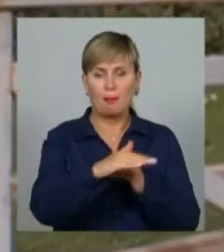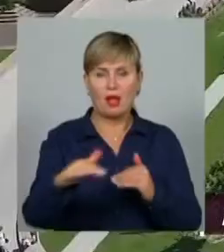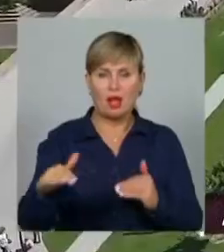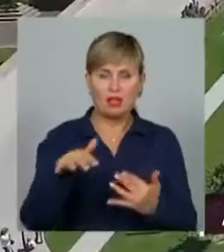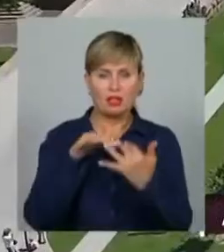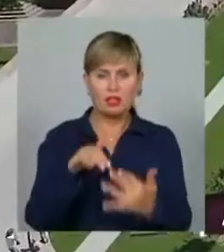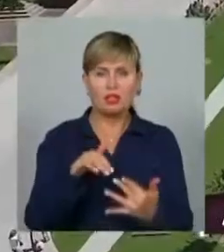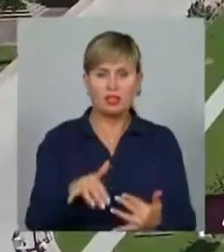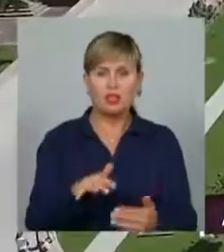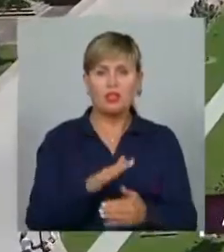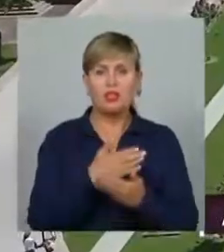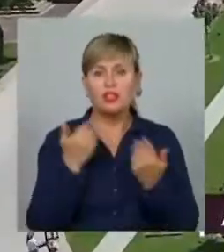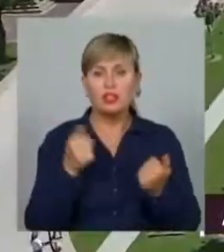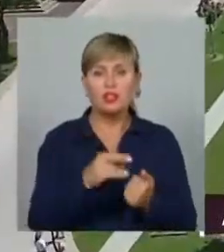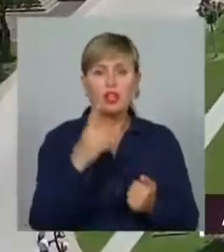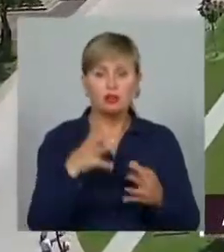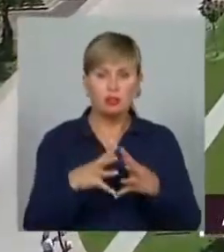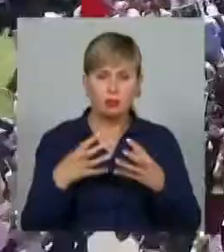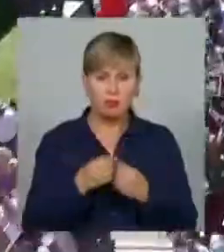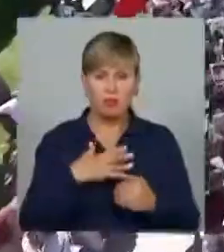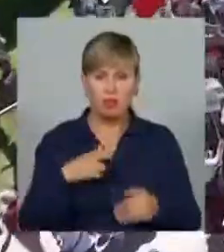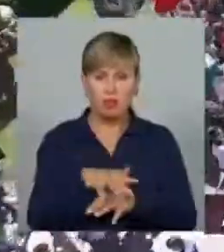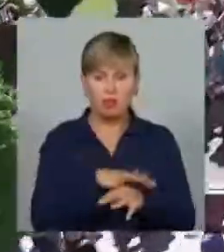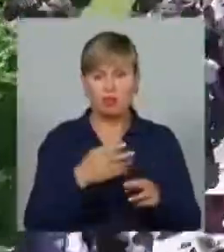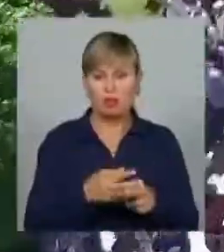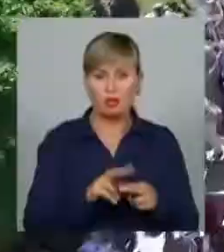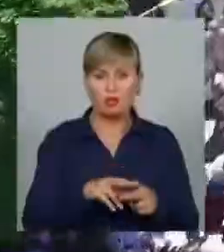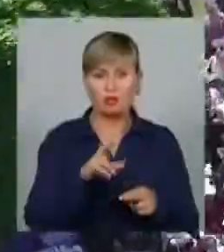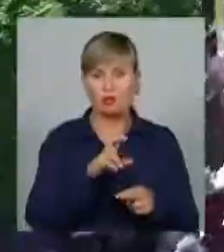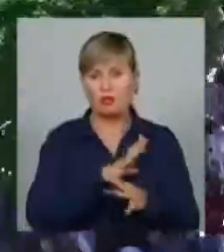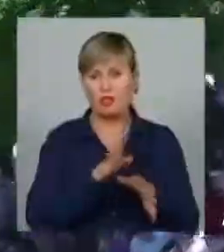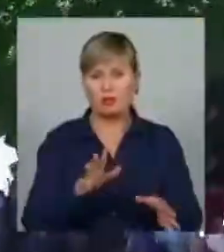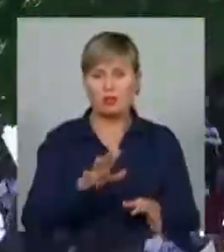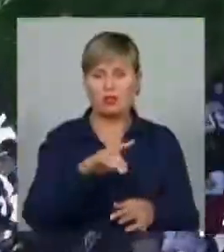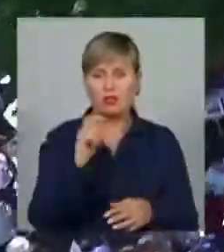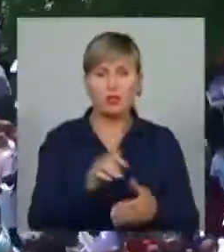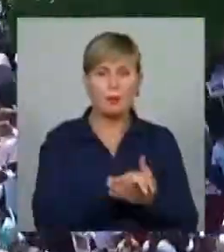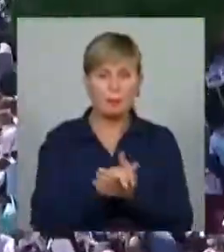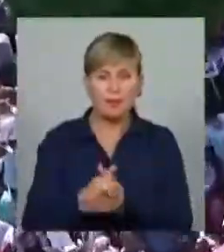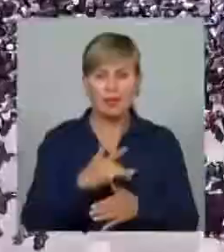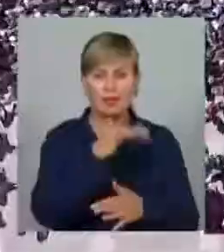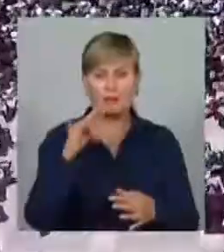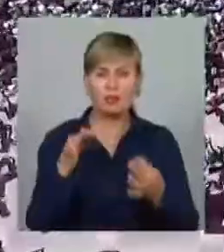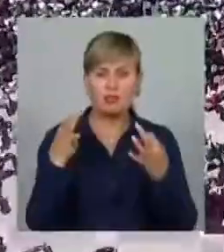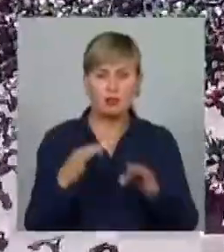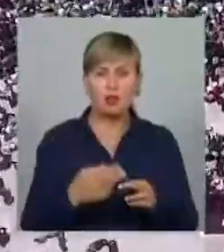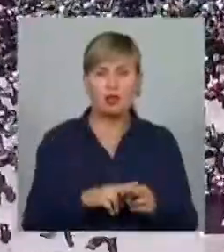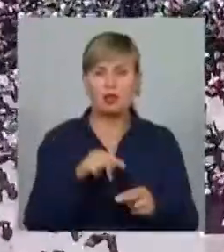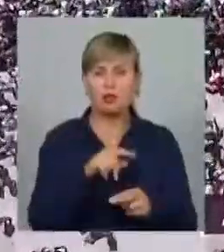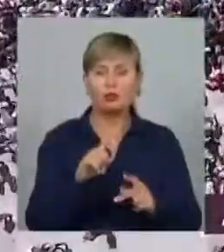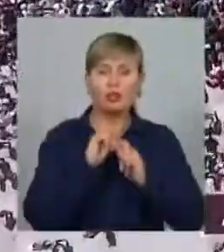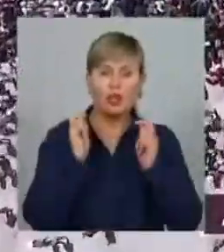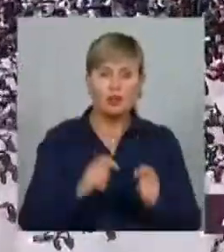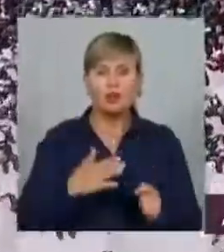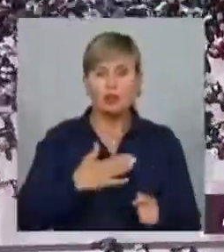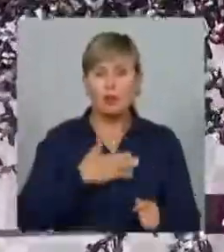сражений. И нет ни одной семьи в нашей стране, которую бы обошла война. Мирное небо и свобода – это то, что даровали